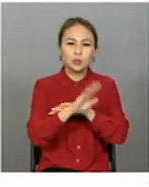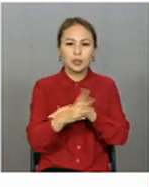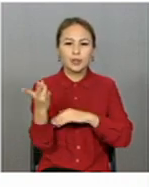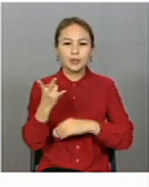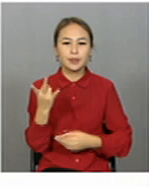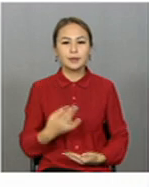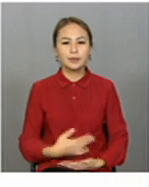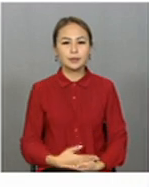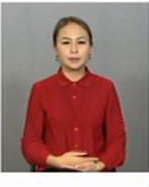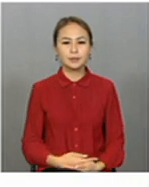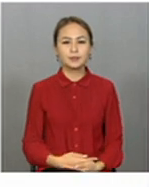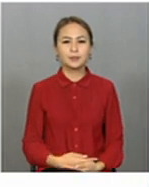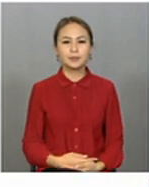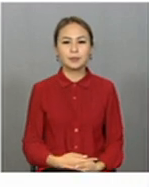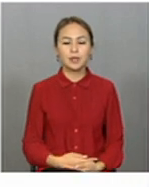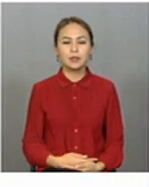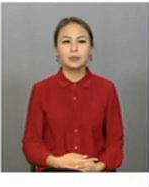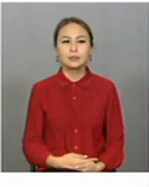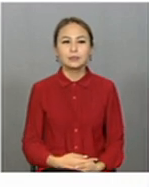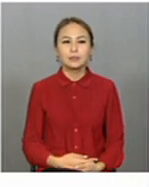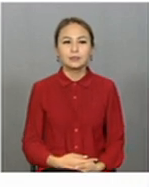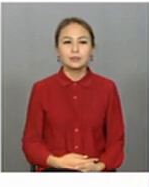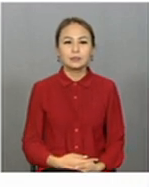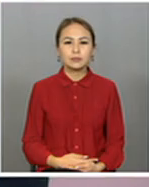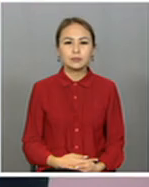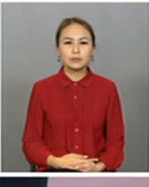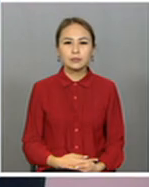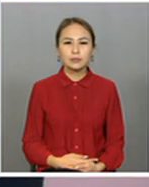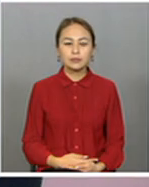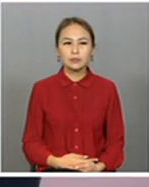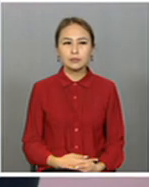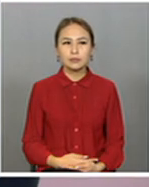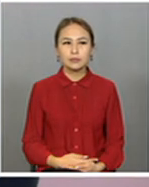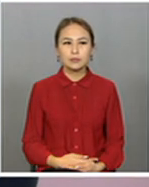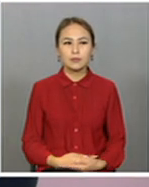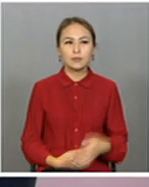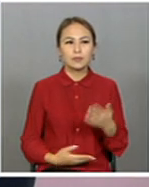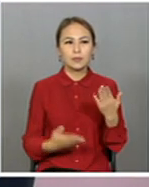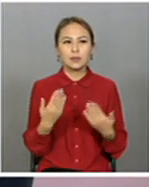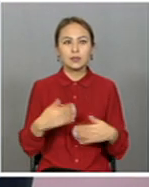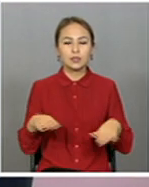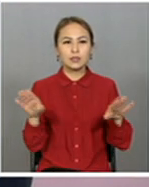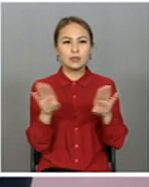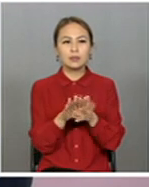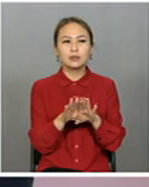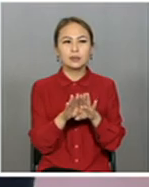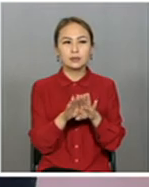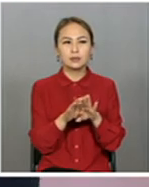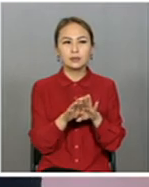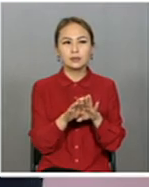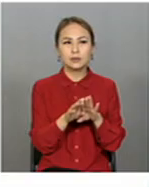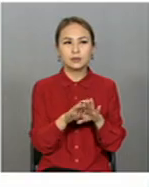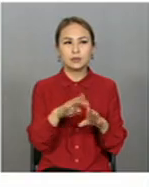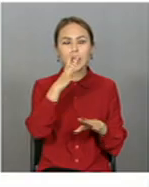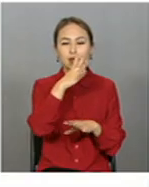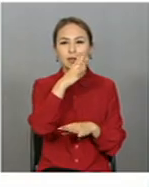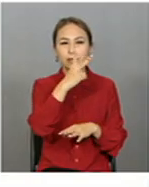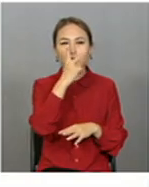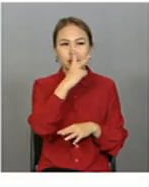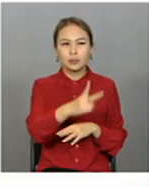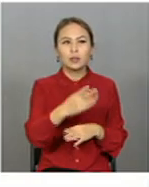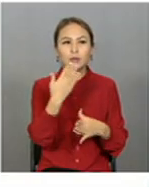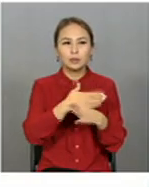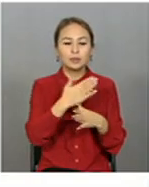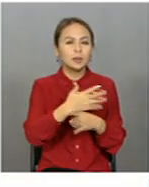керек? Ойланайықшы, балалар. Олай болса, бұл есепті сағаттың